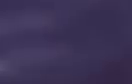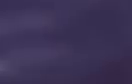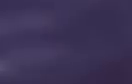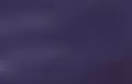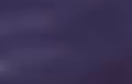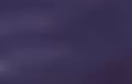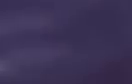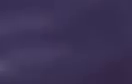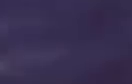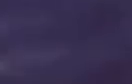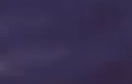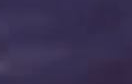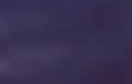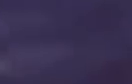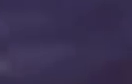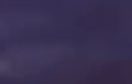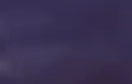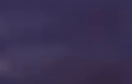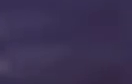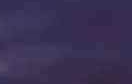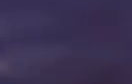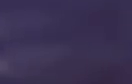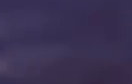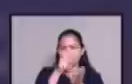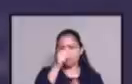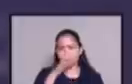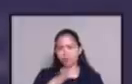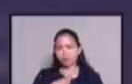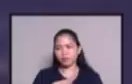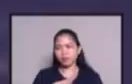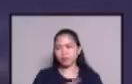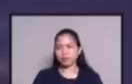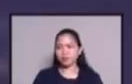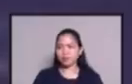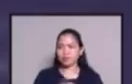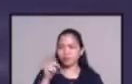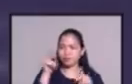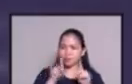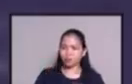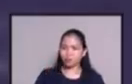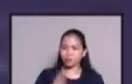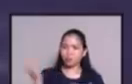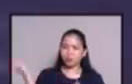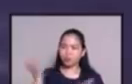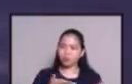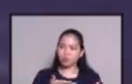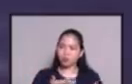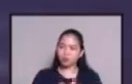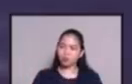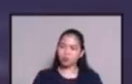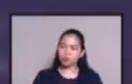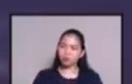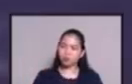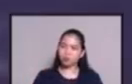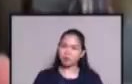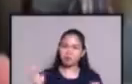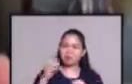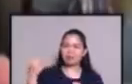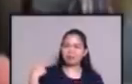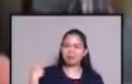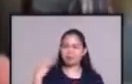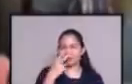Hanggang naghanap ako ng the honest man. Mga di ba yung tao nagdadala ng lantern baski araw? Wala pa ako